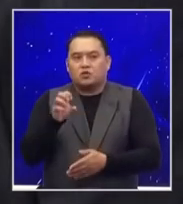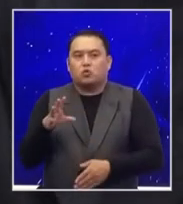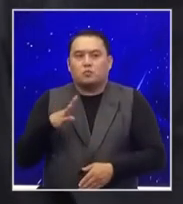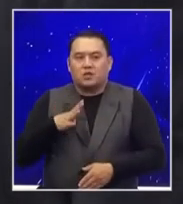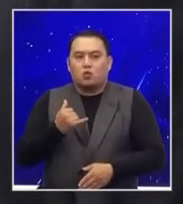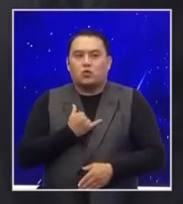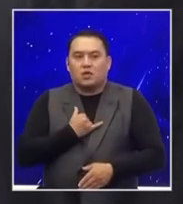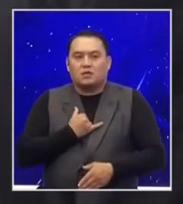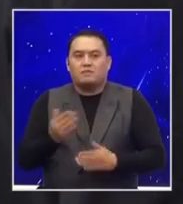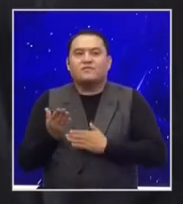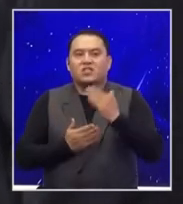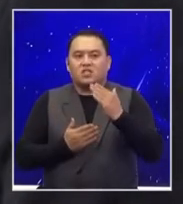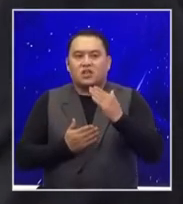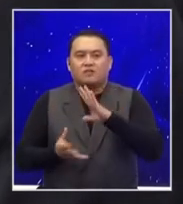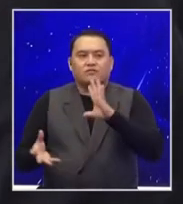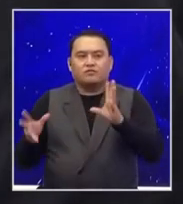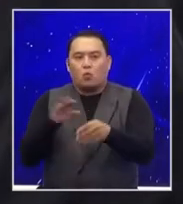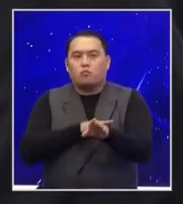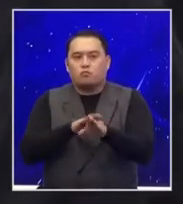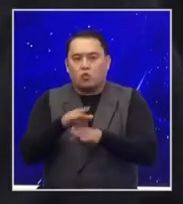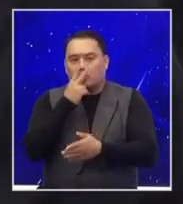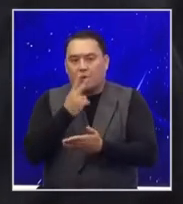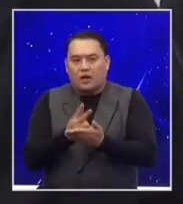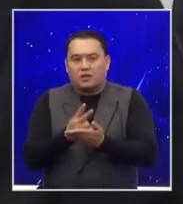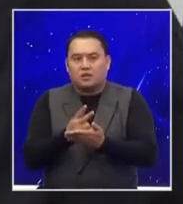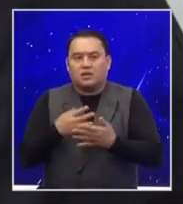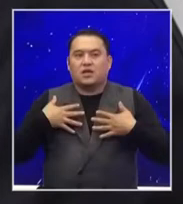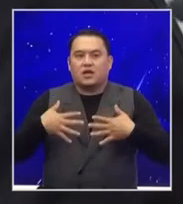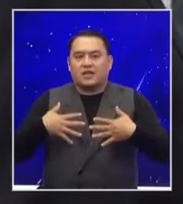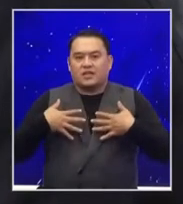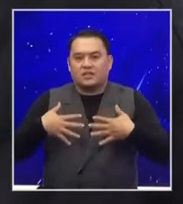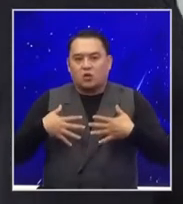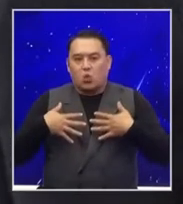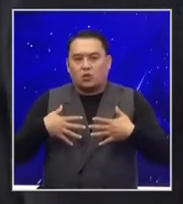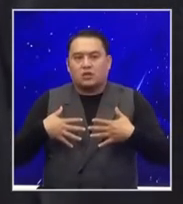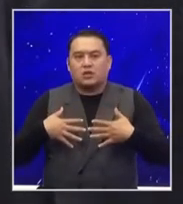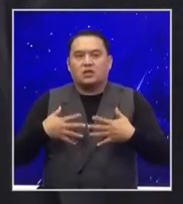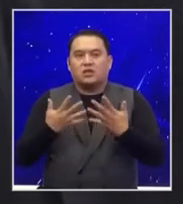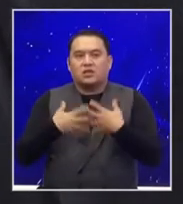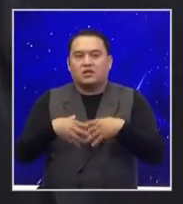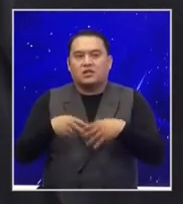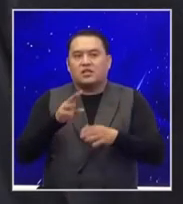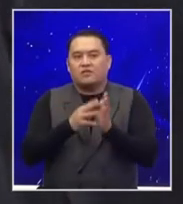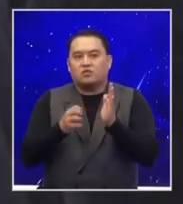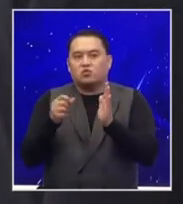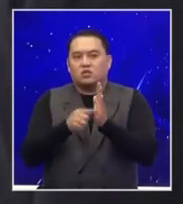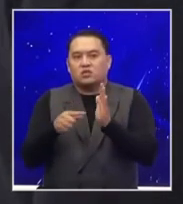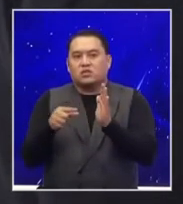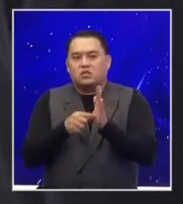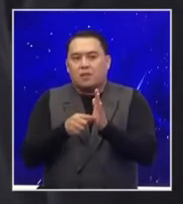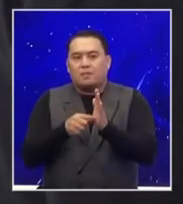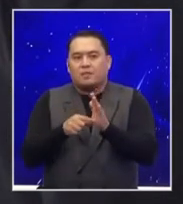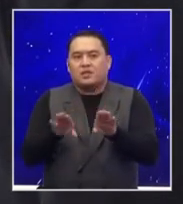нас превышает. Мы все полностью можем покрыть. А вот кислородные концентраторы? 973 кислородных